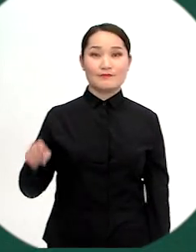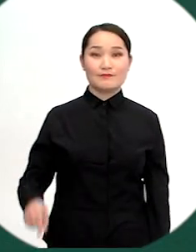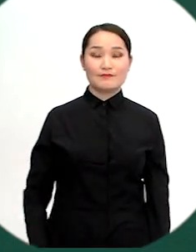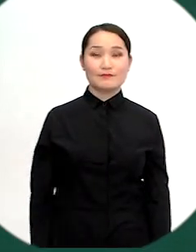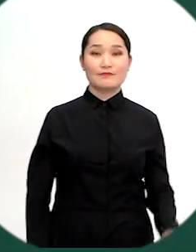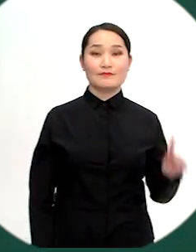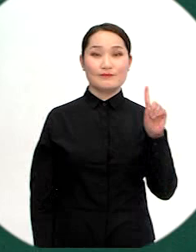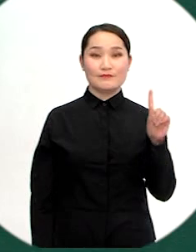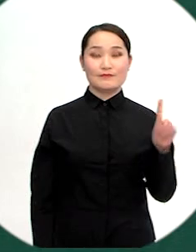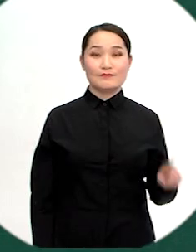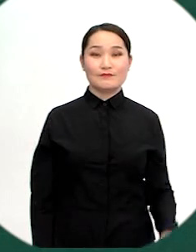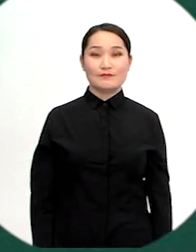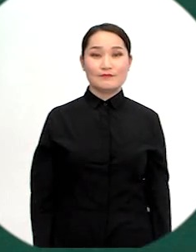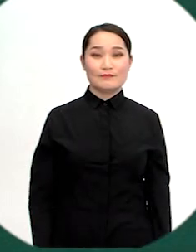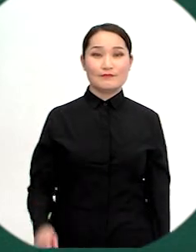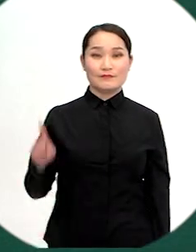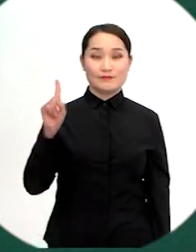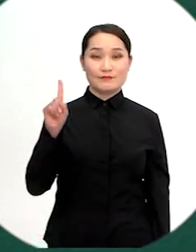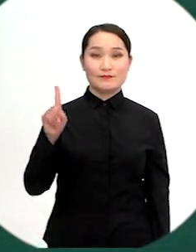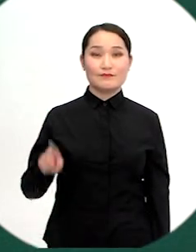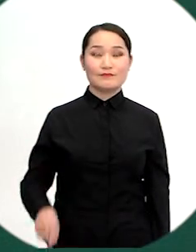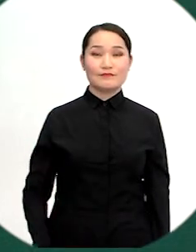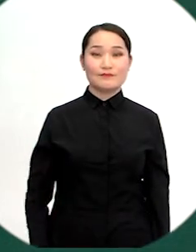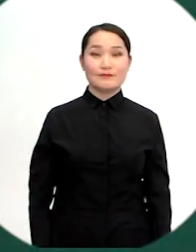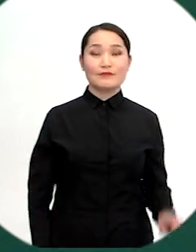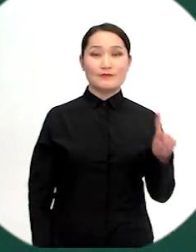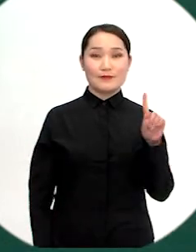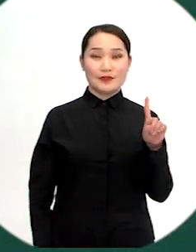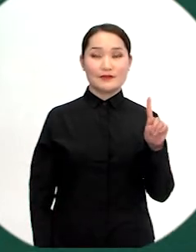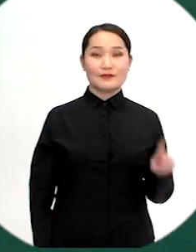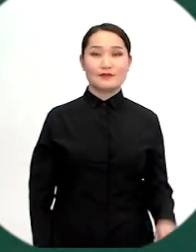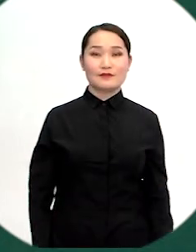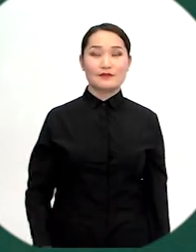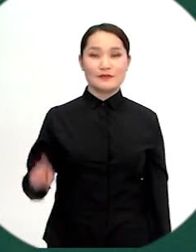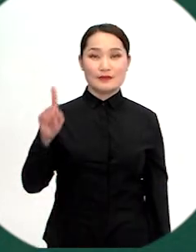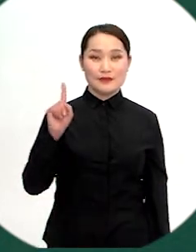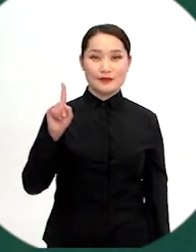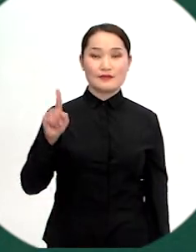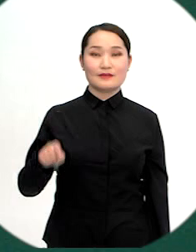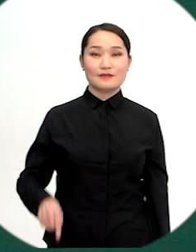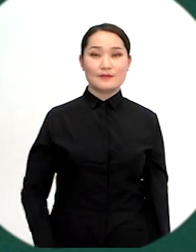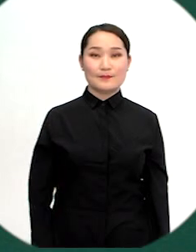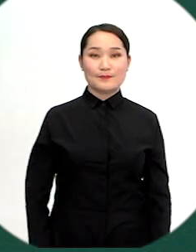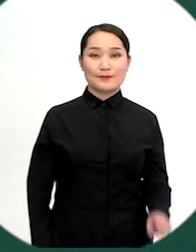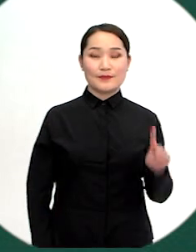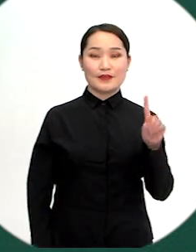нэг, нэг, нэг, нэг,